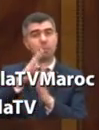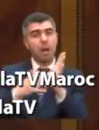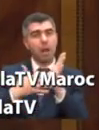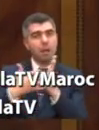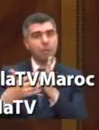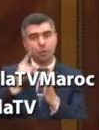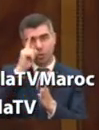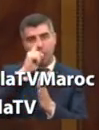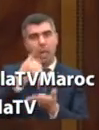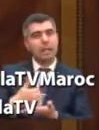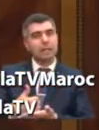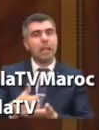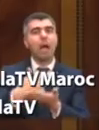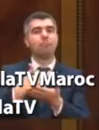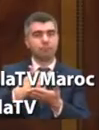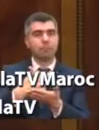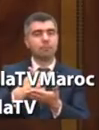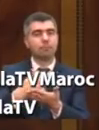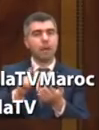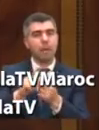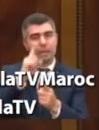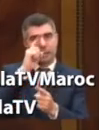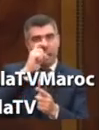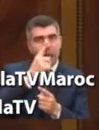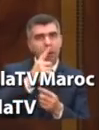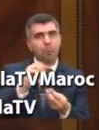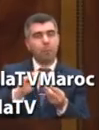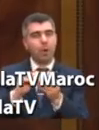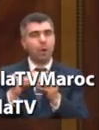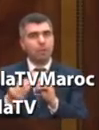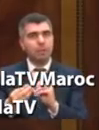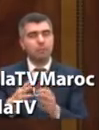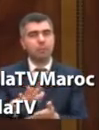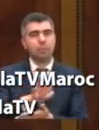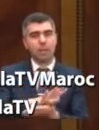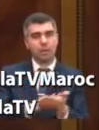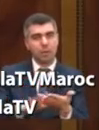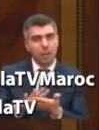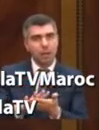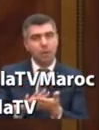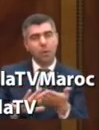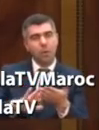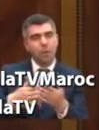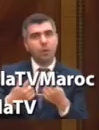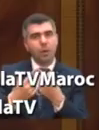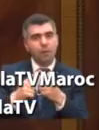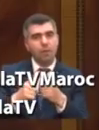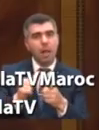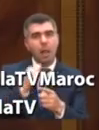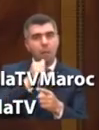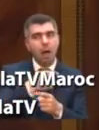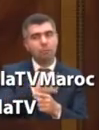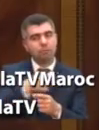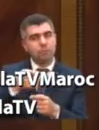الله باش ندعموهم في هاد الظروف اللي غادي تجي تكون الا كانت صعبه باش غادي نعطيهم يعني الماء والعلف وهذا غادي